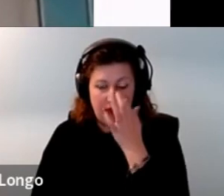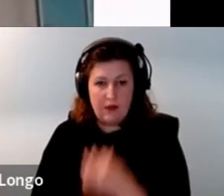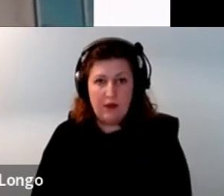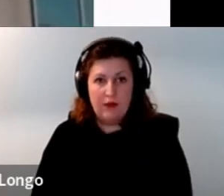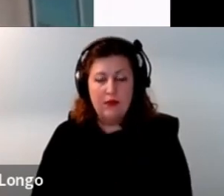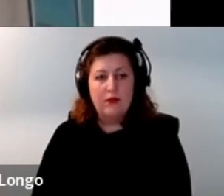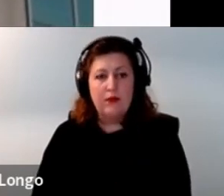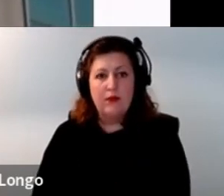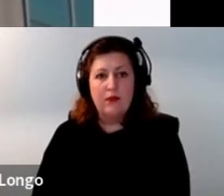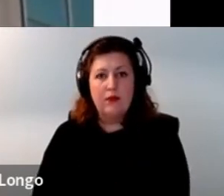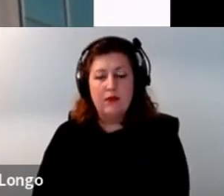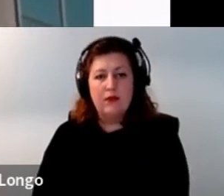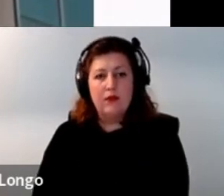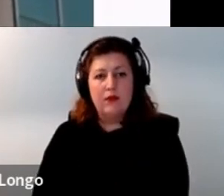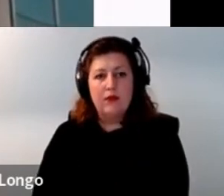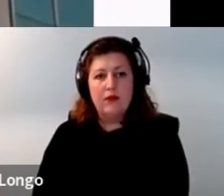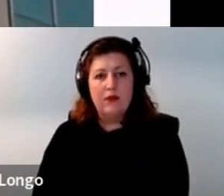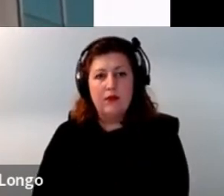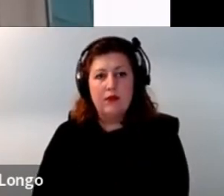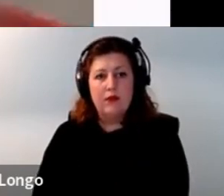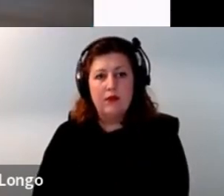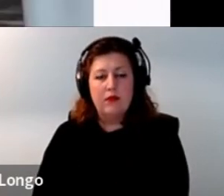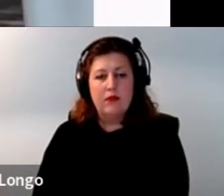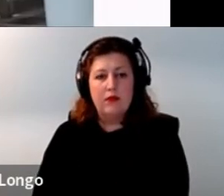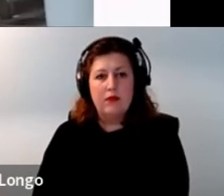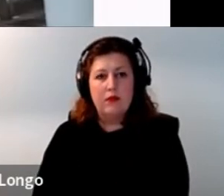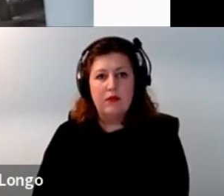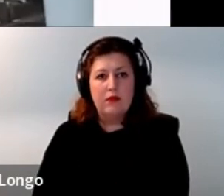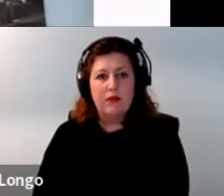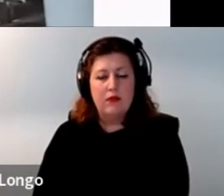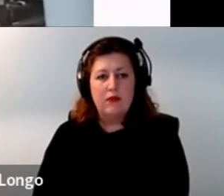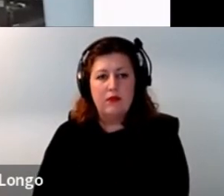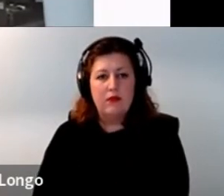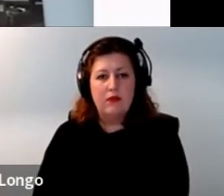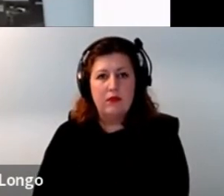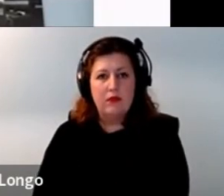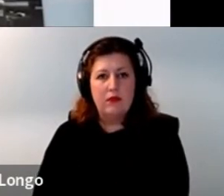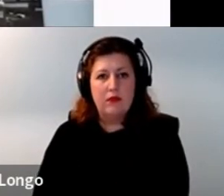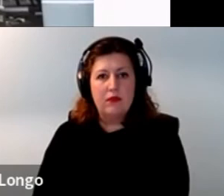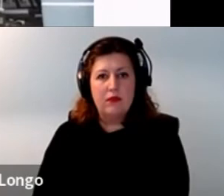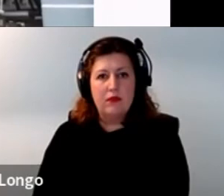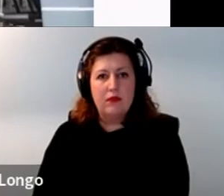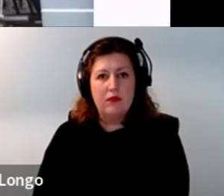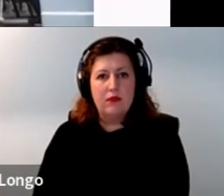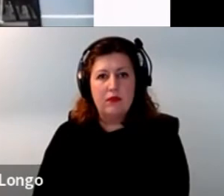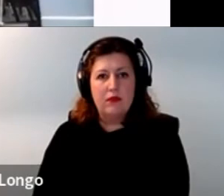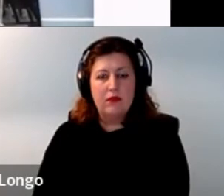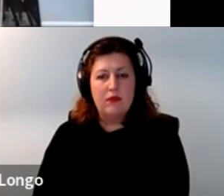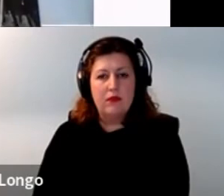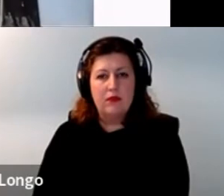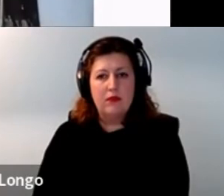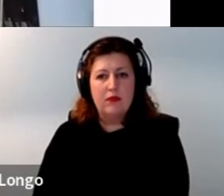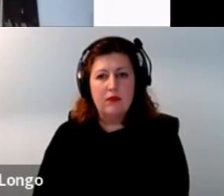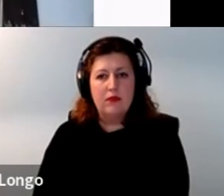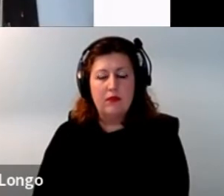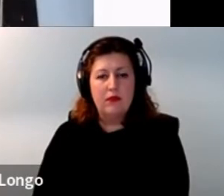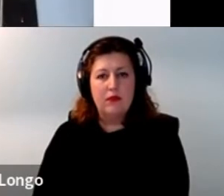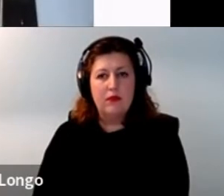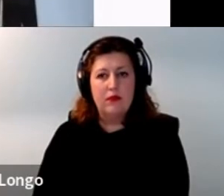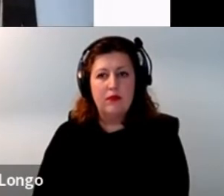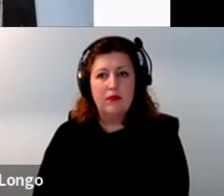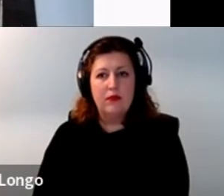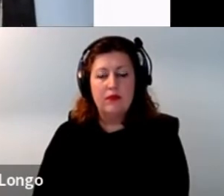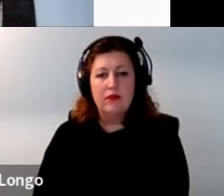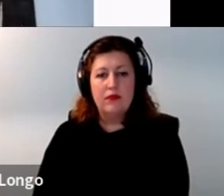acciaio dell'Indonesia, PT Krakatau Steel, hanno deciso di costruire un nuovo ponte per sostituire quello che è stato danneggiato dopo